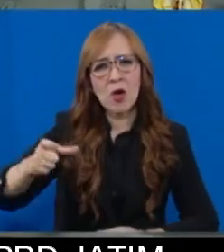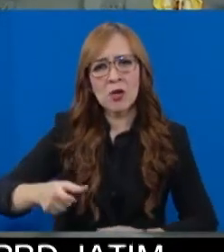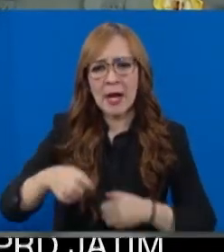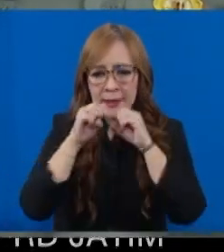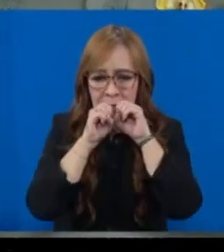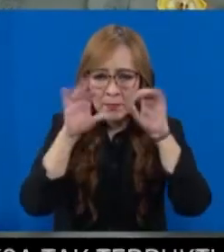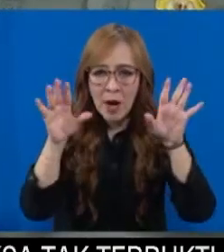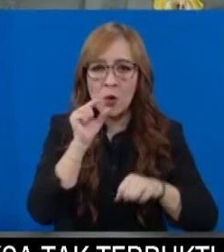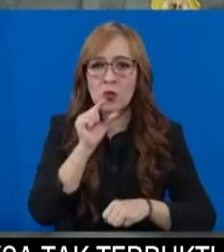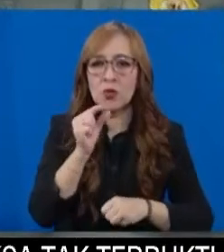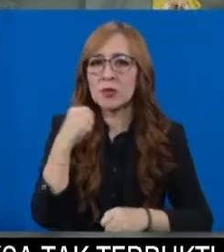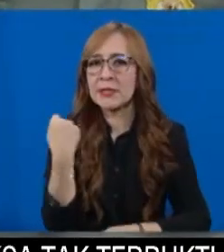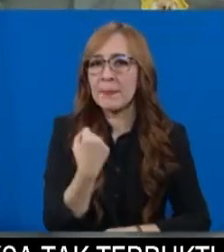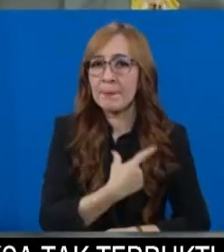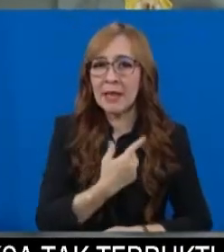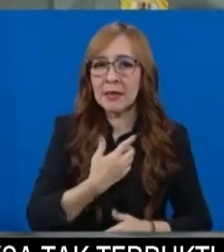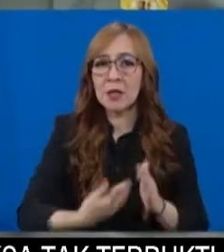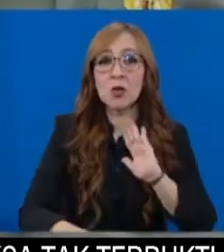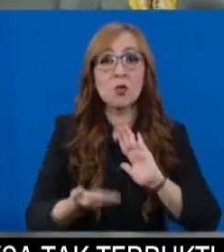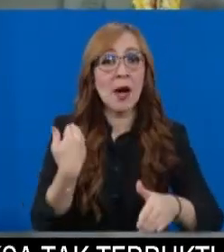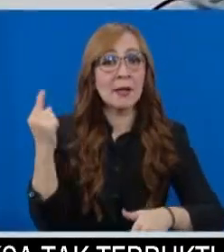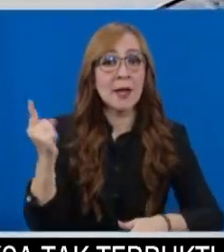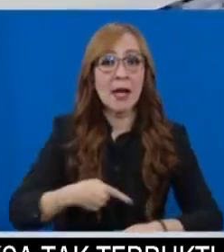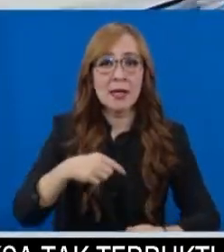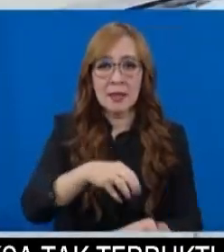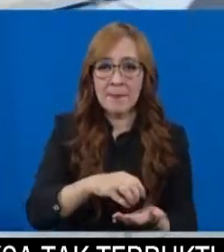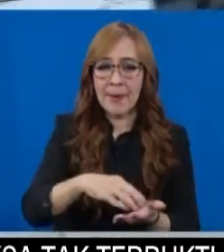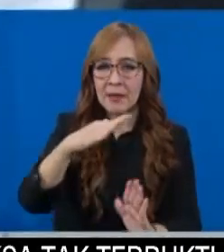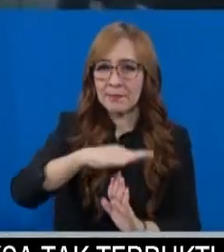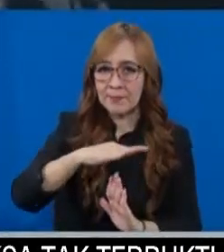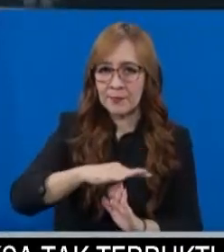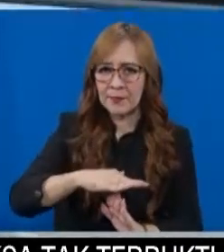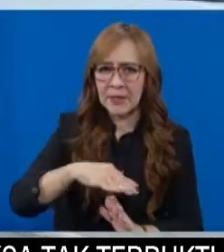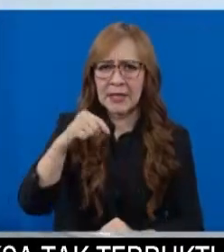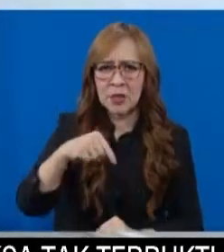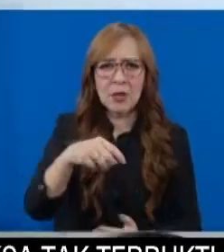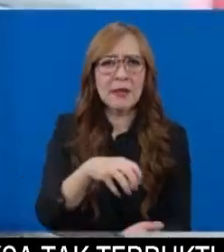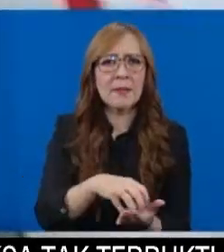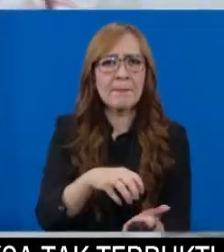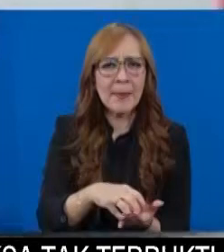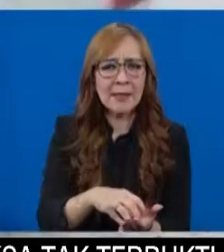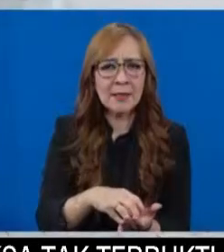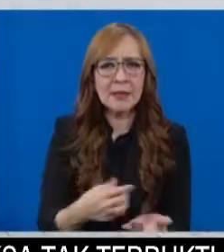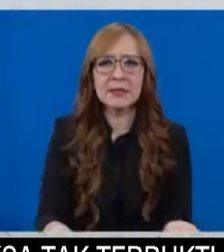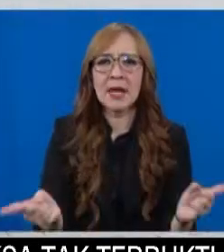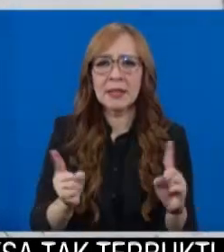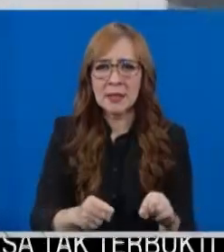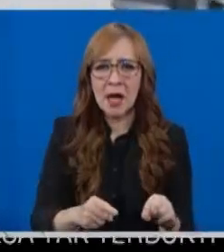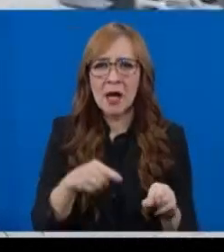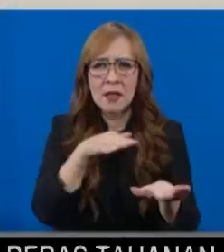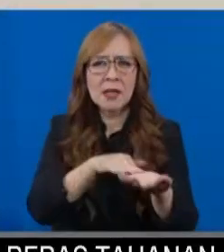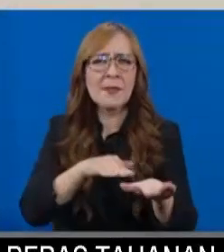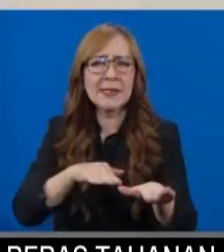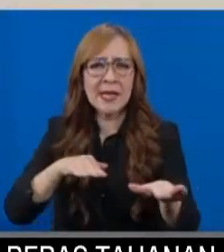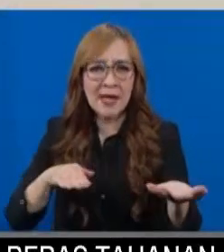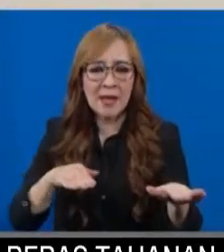istirahat menurutnya rest area adalah salah satu penyebab terjadinya penumpukan di dalam ruas tol Ia